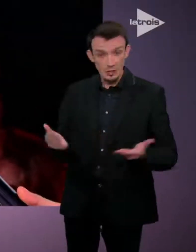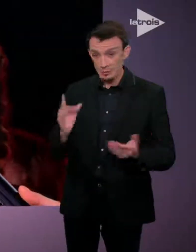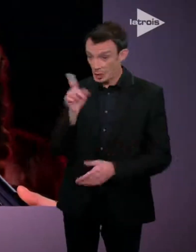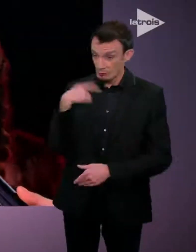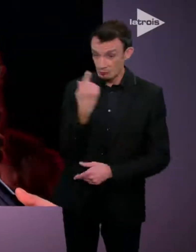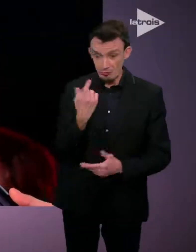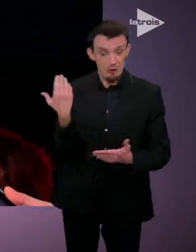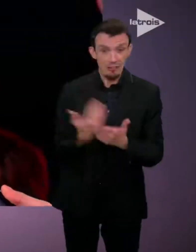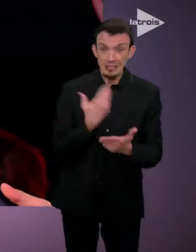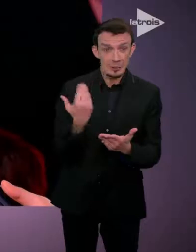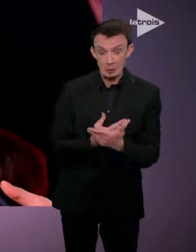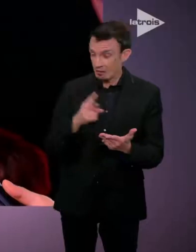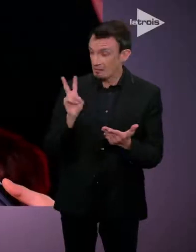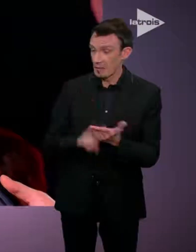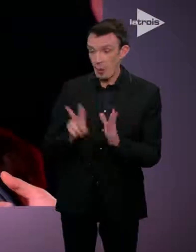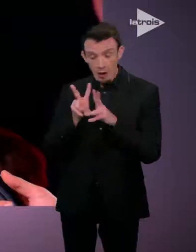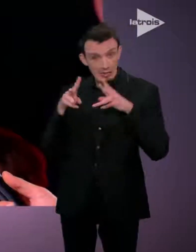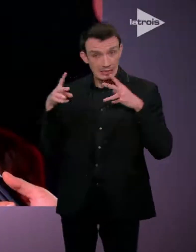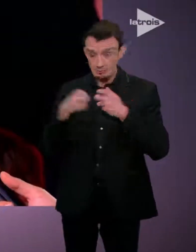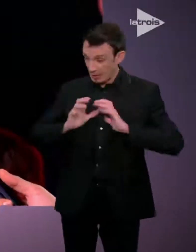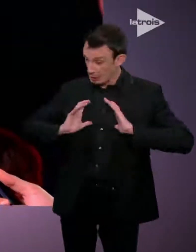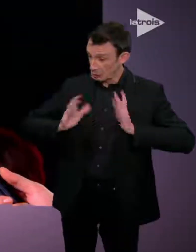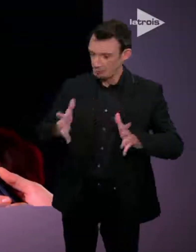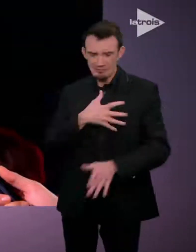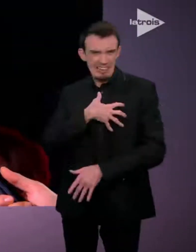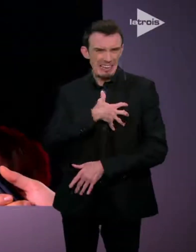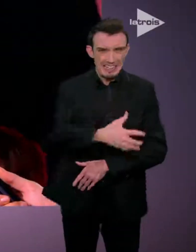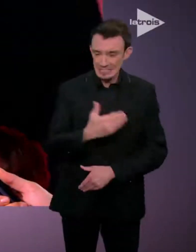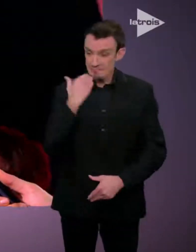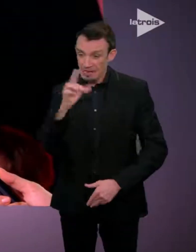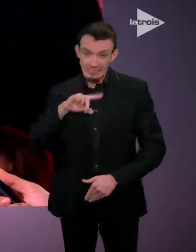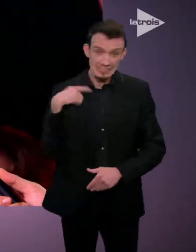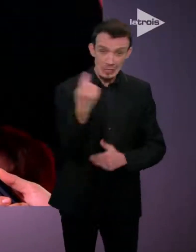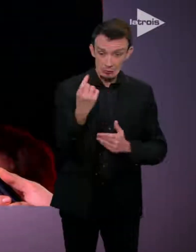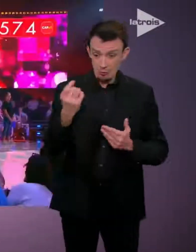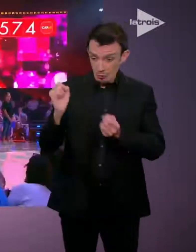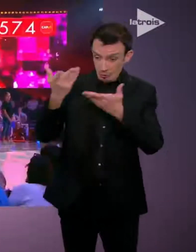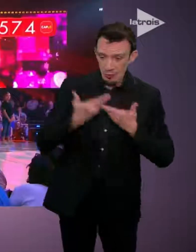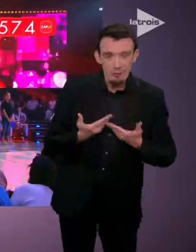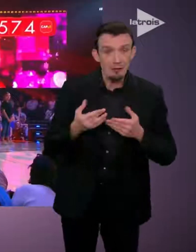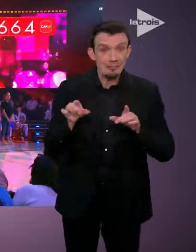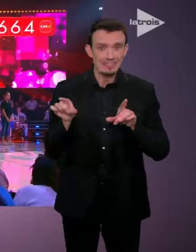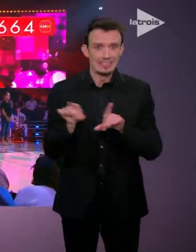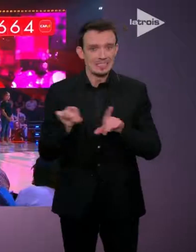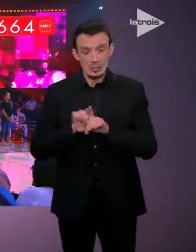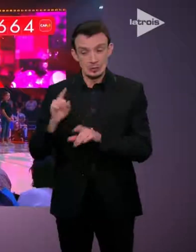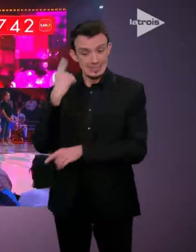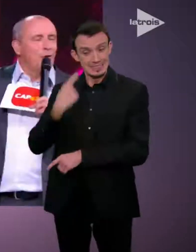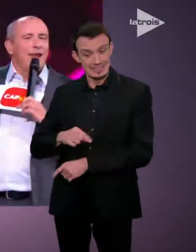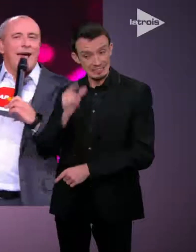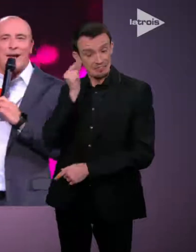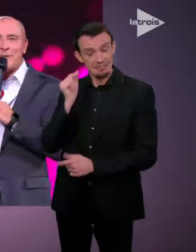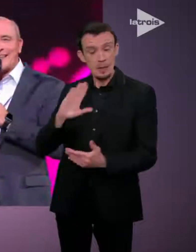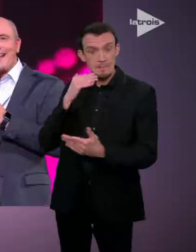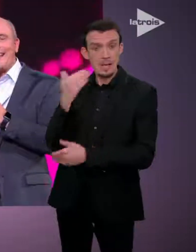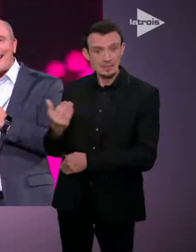Franchement, c'était une expérience à faire. On est tous contentes. Merci à tout le monde et surtout merci à Tiff. C'est moi qui vous remercie. Je voudrais qu'on regarde